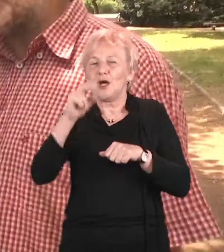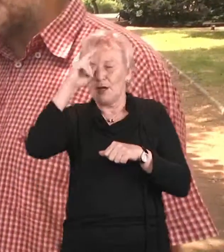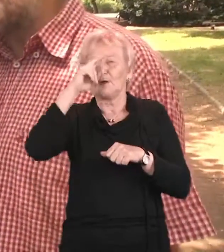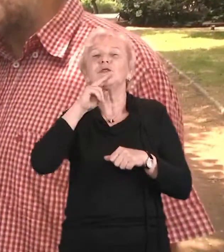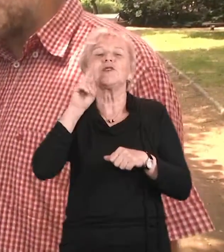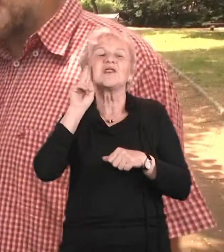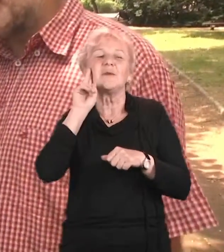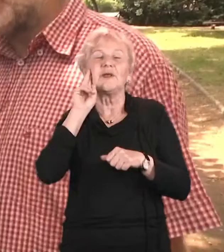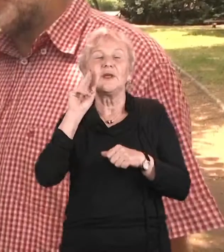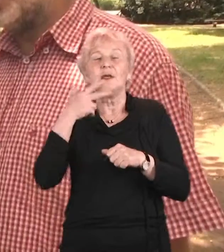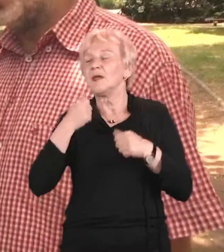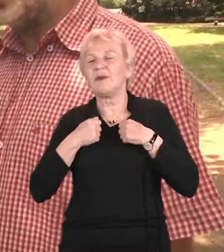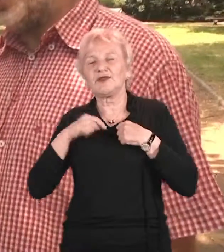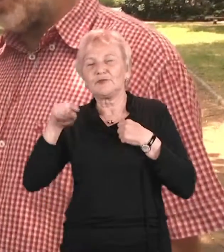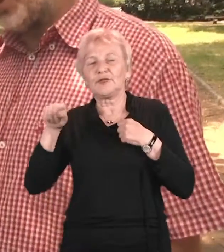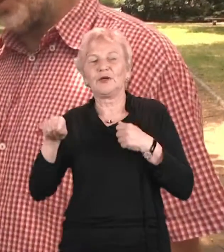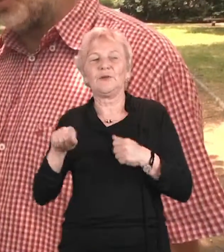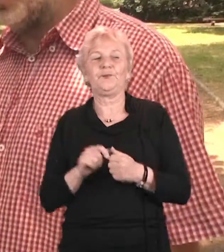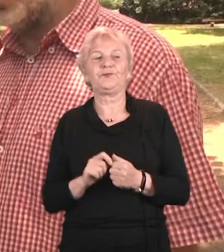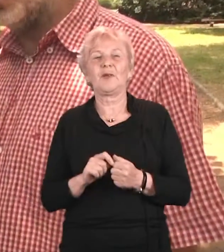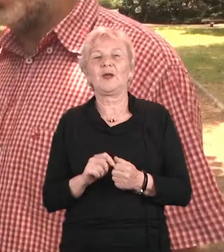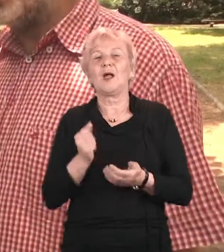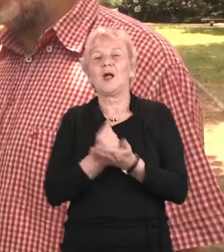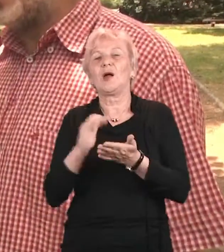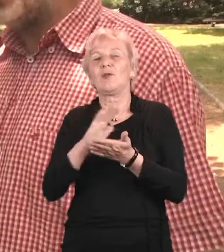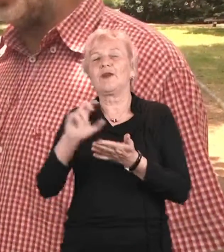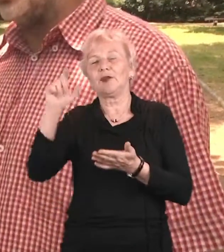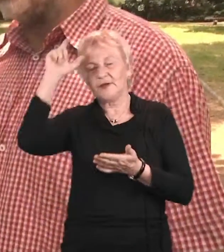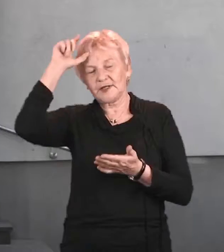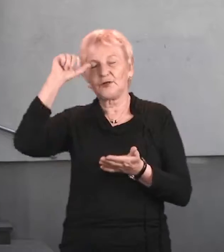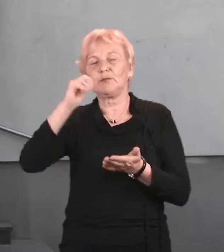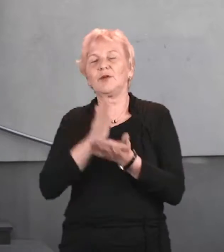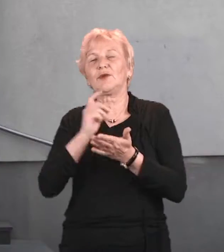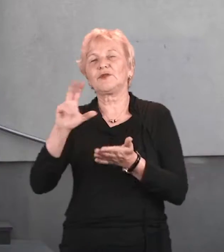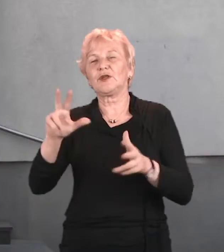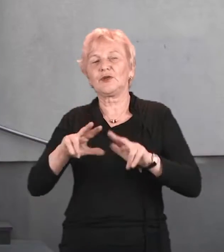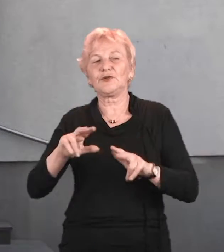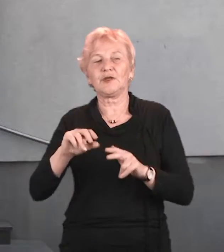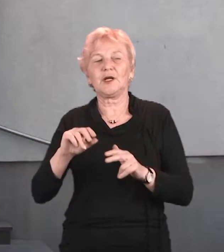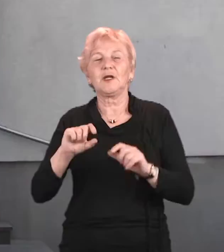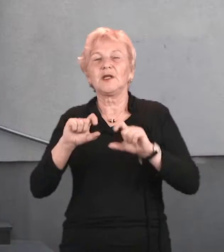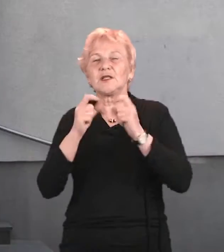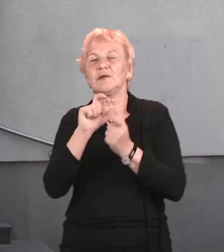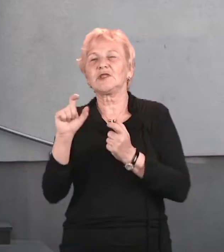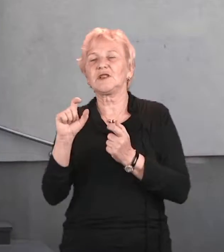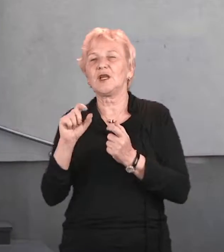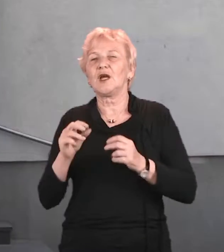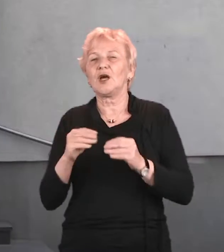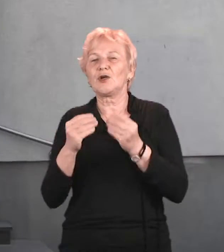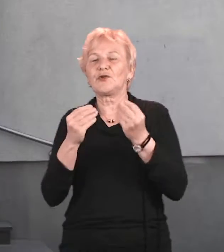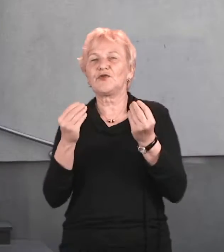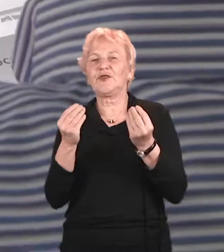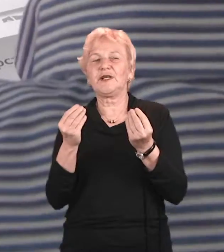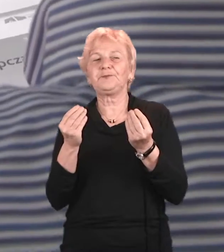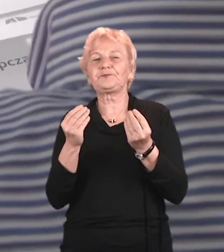danego dziecka w danym momencie dobre. I nie bać się tego. To jest najważniejsze. Powiatowe Centrum Pomocy Rodzinie w Raciborzu wciąż